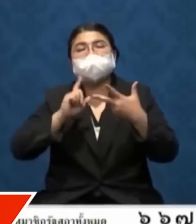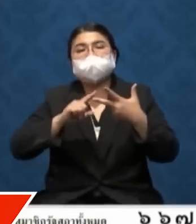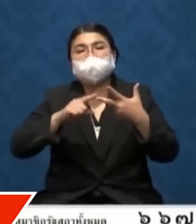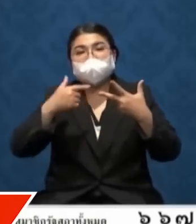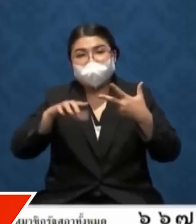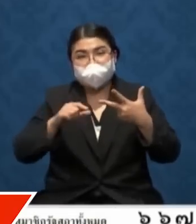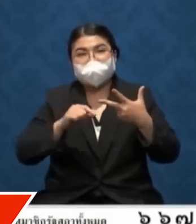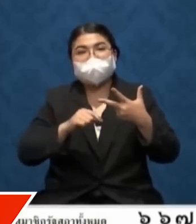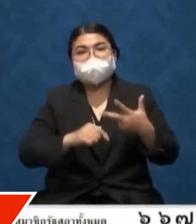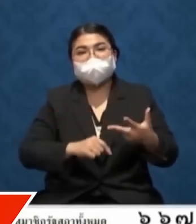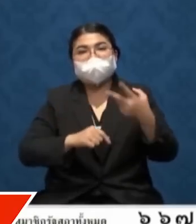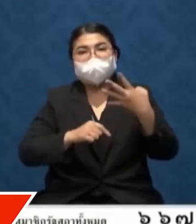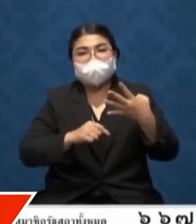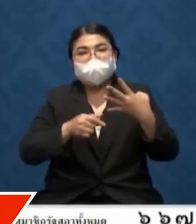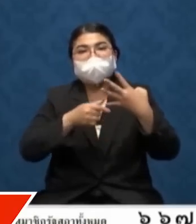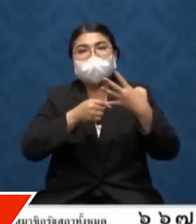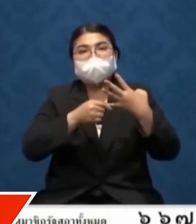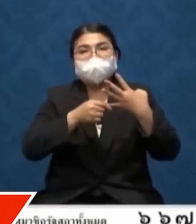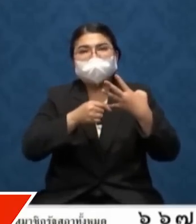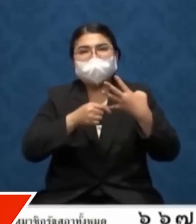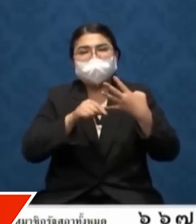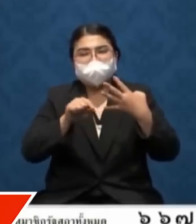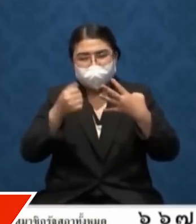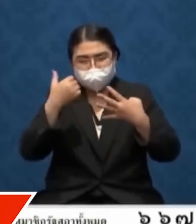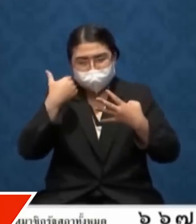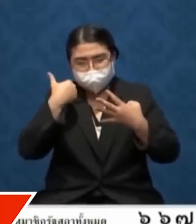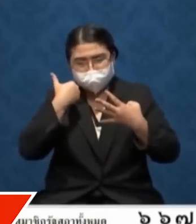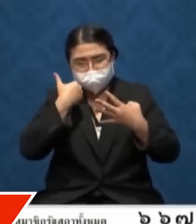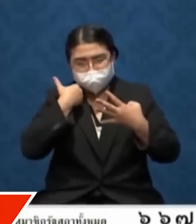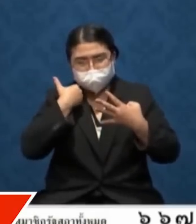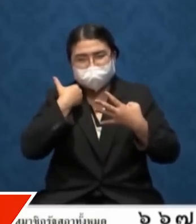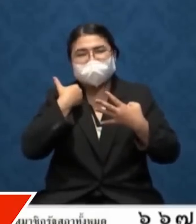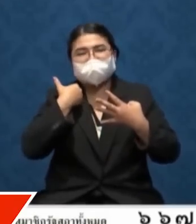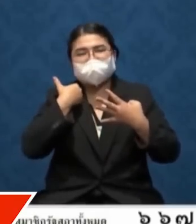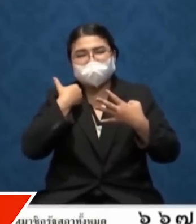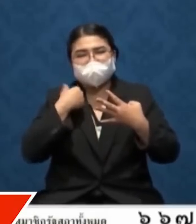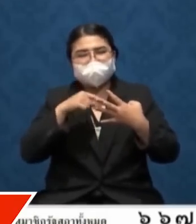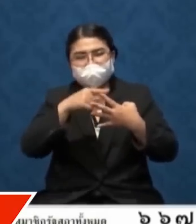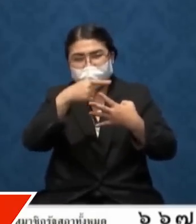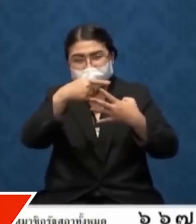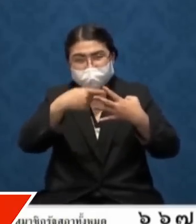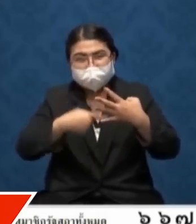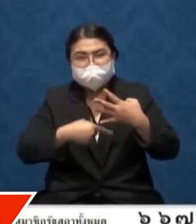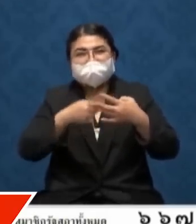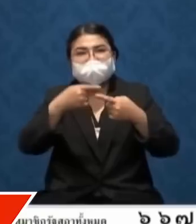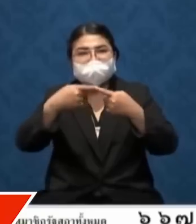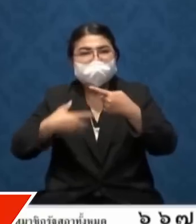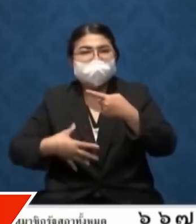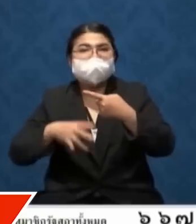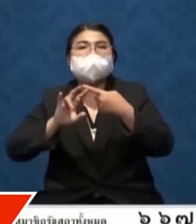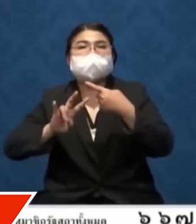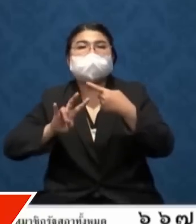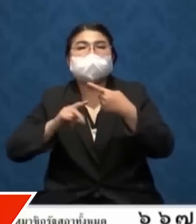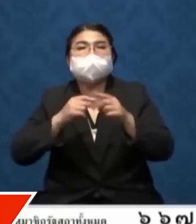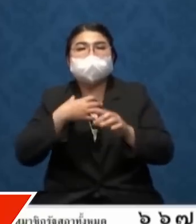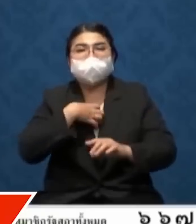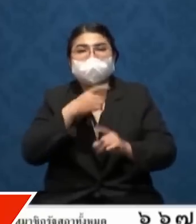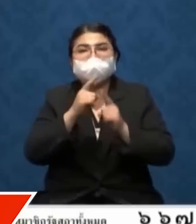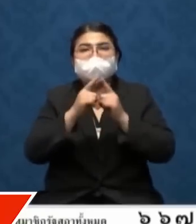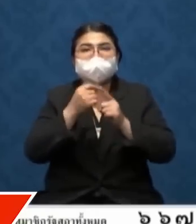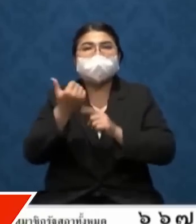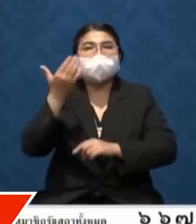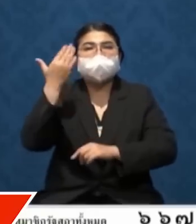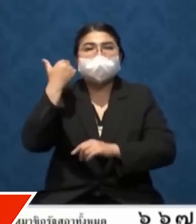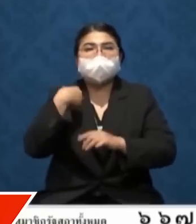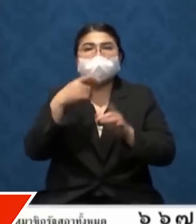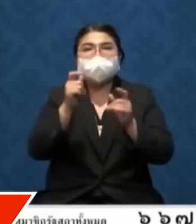ประเด็ที่ 4 ถอครัความจรผมมรายเอีดยอยๆ ถึ 7 ประเด็ทอยากจะพดถงเนื้อหากโดยเฉพาะอย่ยิ่งสมัยผมนงไปอนุใน